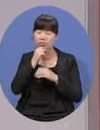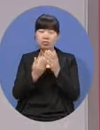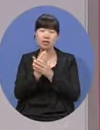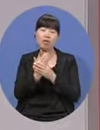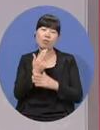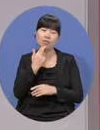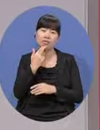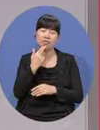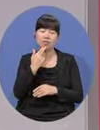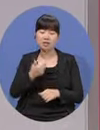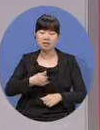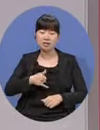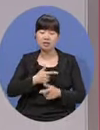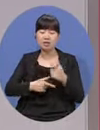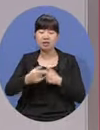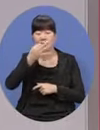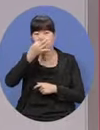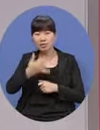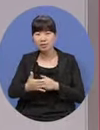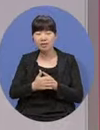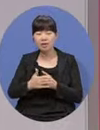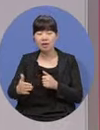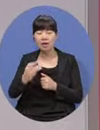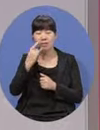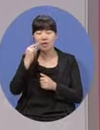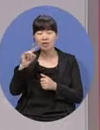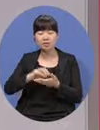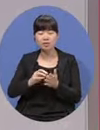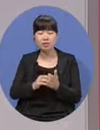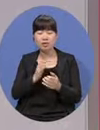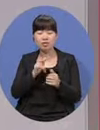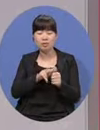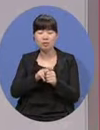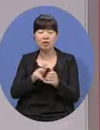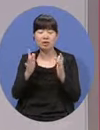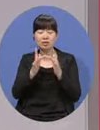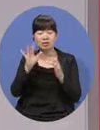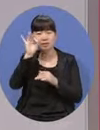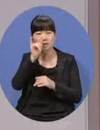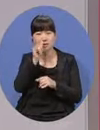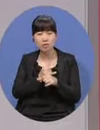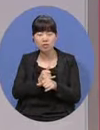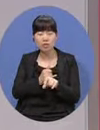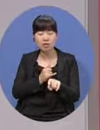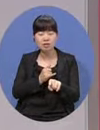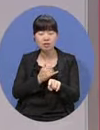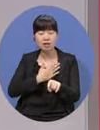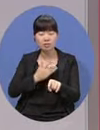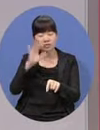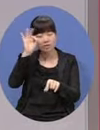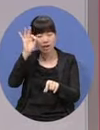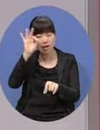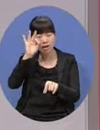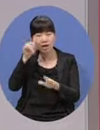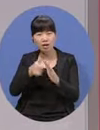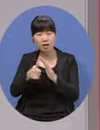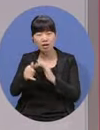뿐더러 아이들이 더 힘들어 해요 그래서 엄마가 어느 정도 정보를 인터넷도 찾아가 하고 저렇게 제가 일부러 찾아다니는 건 아이들에게